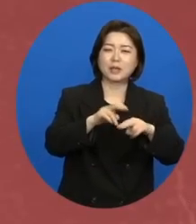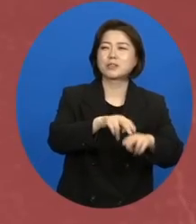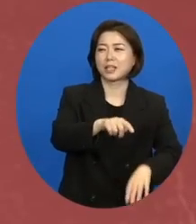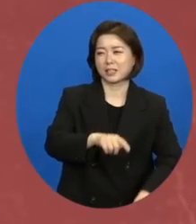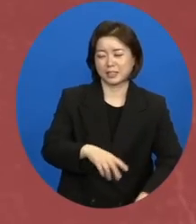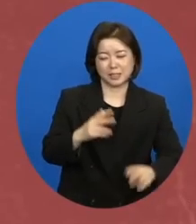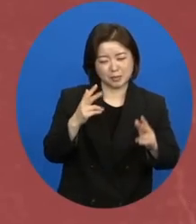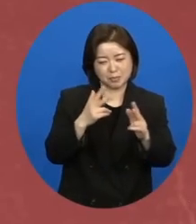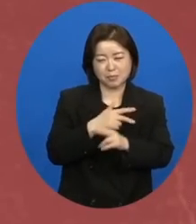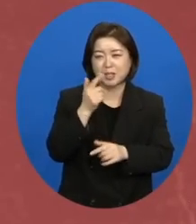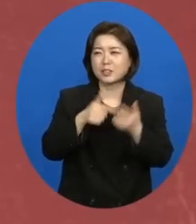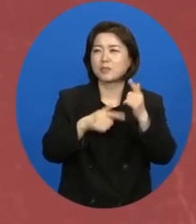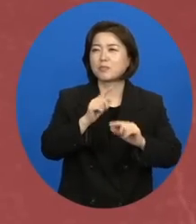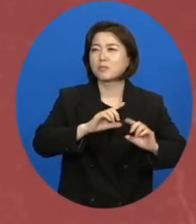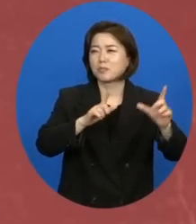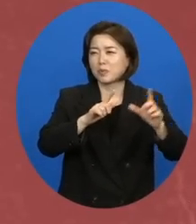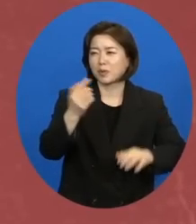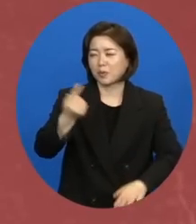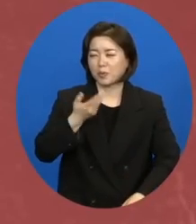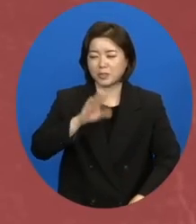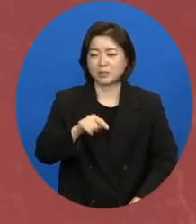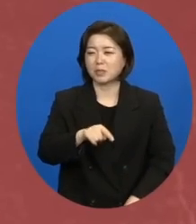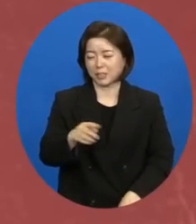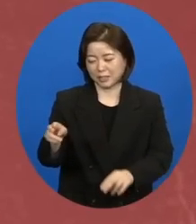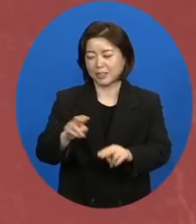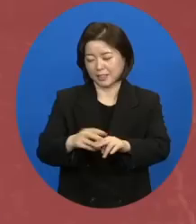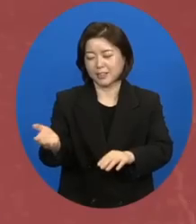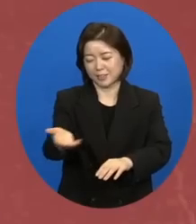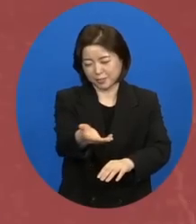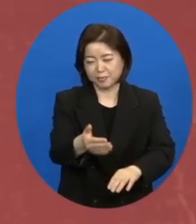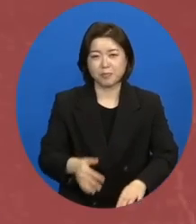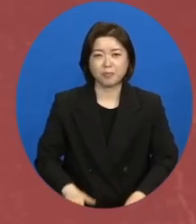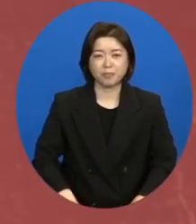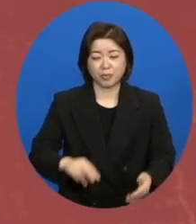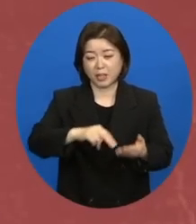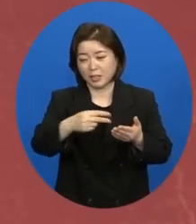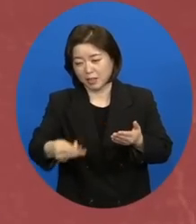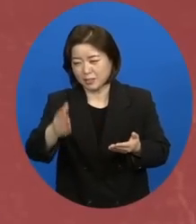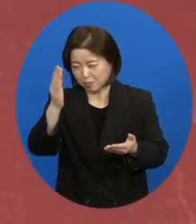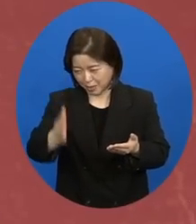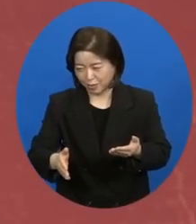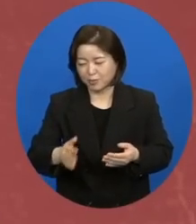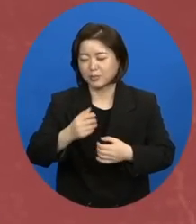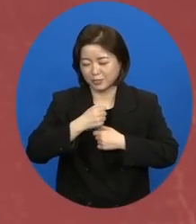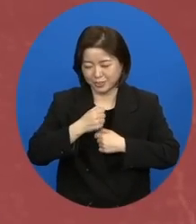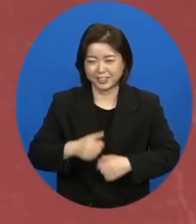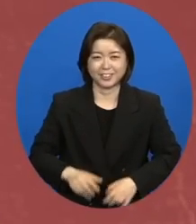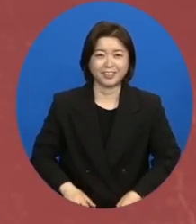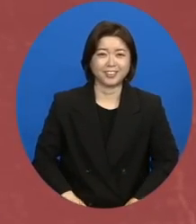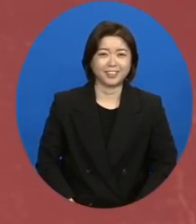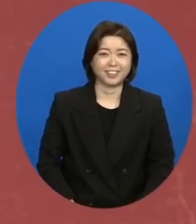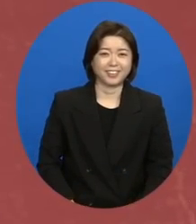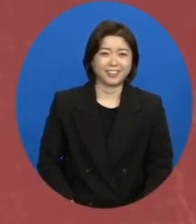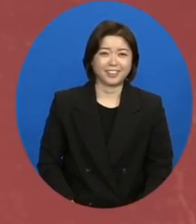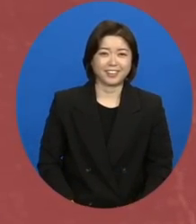매주 목요일 오지만 제가 다른 데 갈게요. 여기 사세요. 떨어지지 마시고요. 그러고 이제.